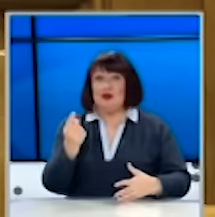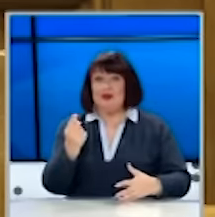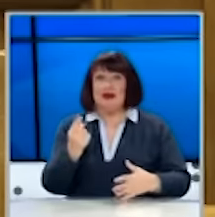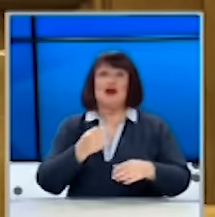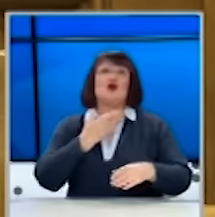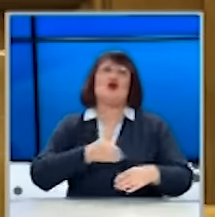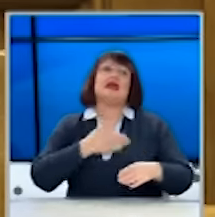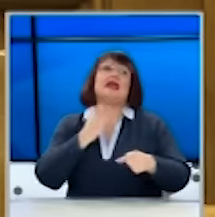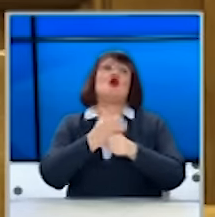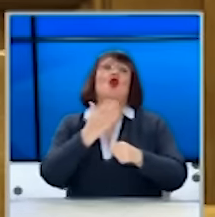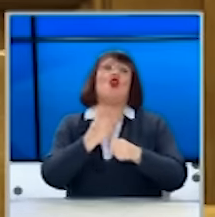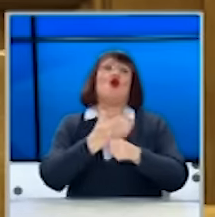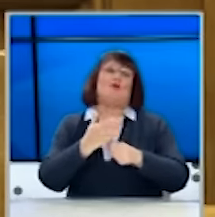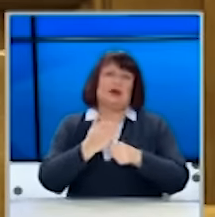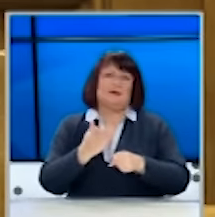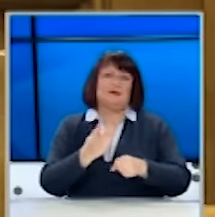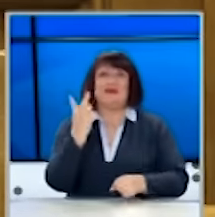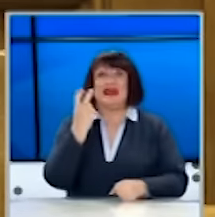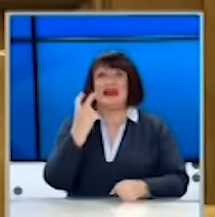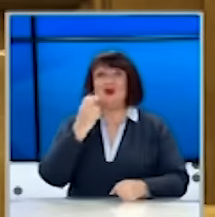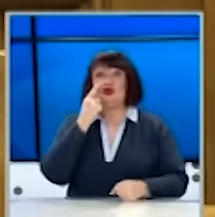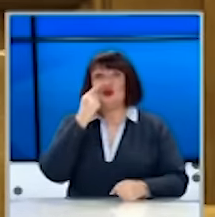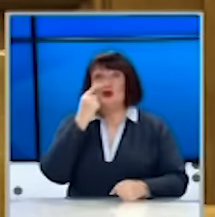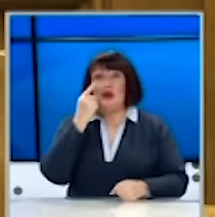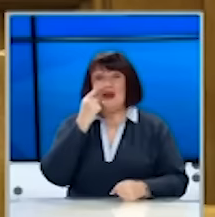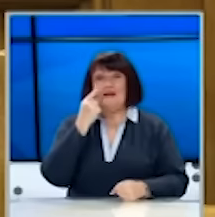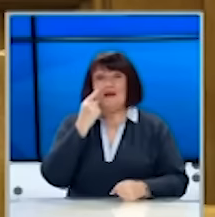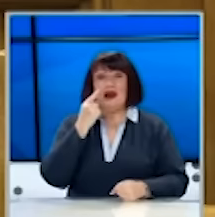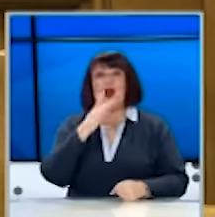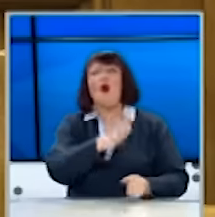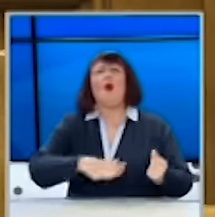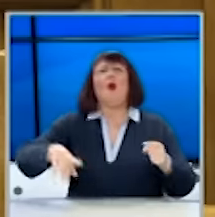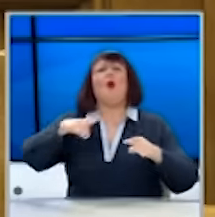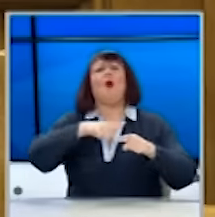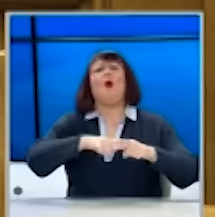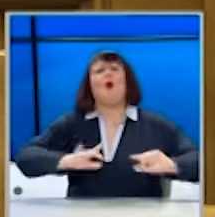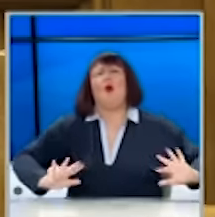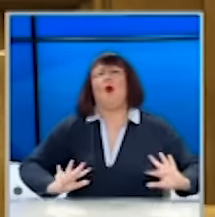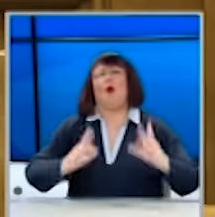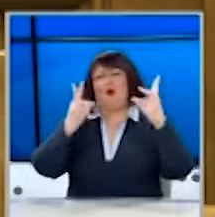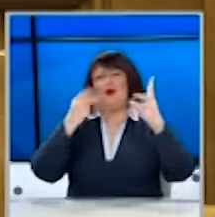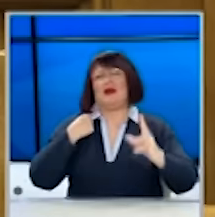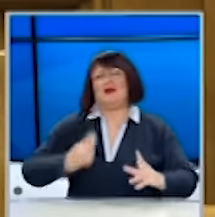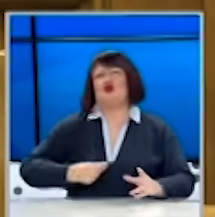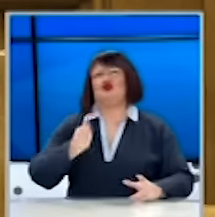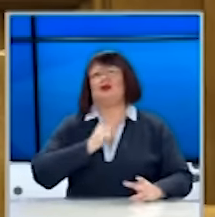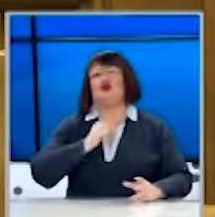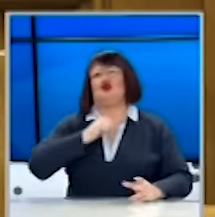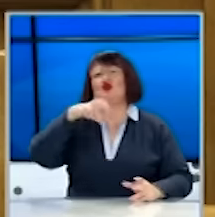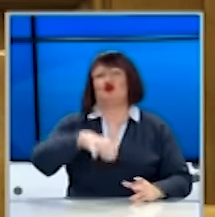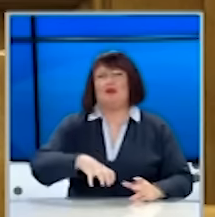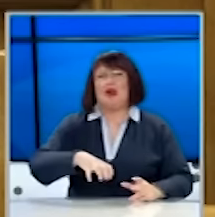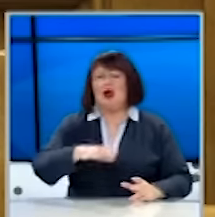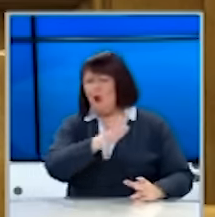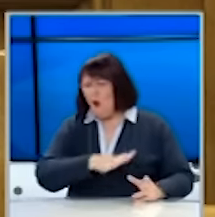οικοδόμοι και βέβαια στις 20 του Νοεμβρίου, μέρα πανελλαδικής πανεργατικής απεργίας σε δημόσιο και ιδιωτικό τομέα,